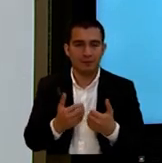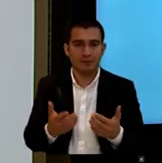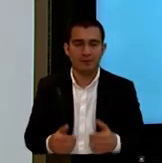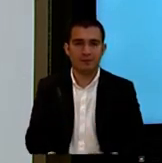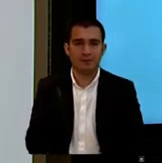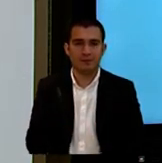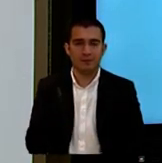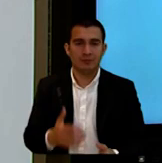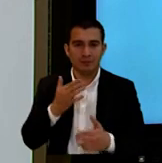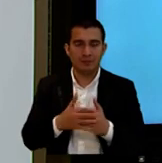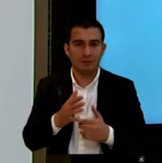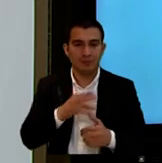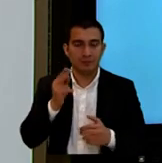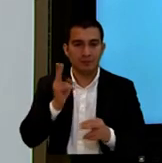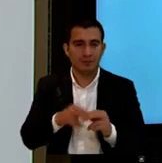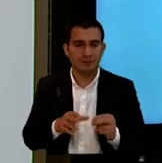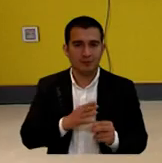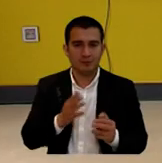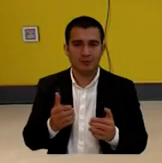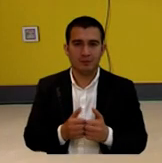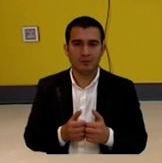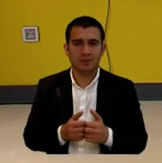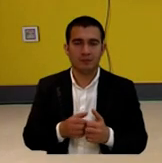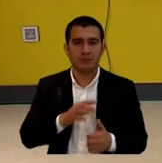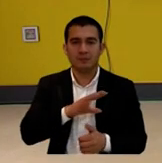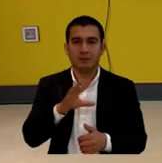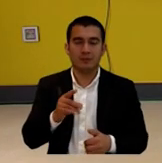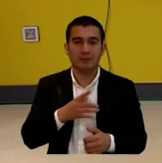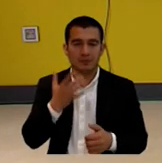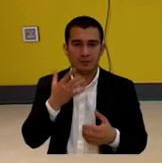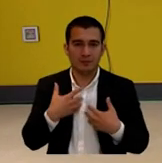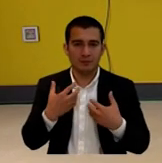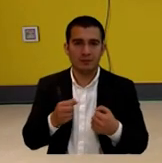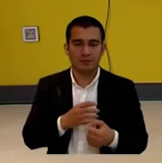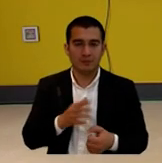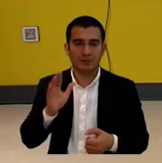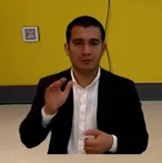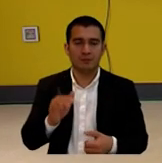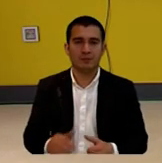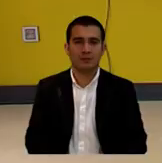Shuning bilan darsimiz o'z nihoyasiga yetdi. Barchangizga sog'lik tilayman. Xayr.